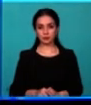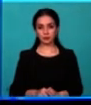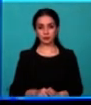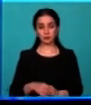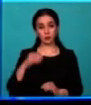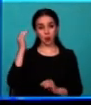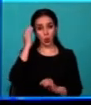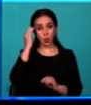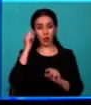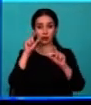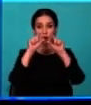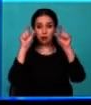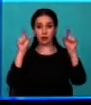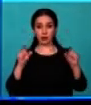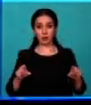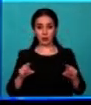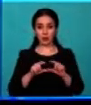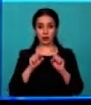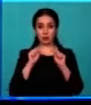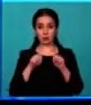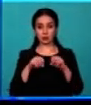qora ramka ham bersek bo'ladi.